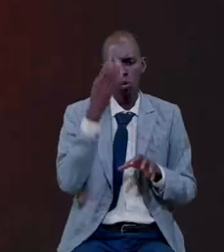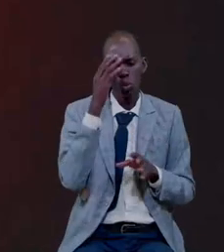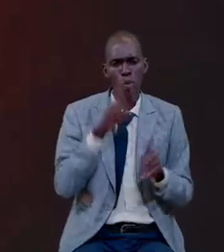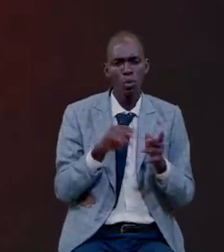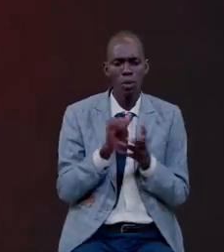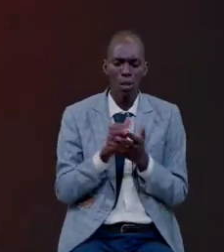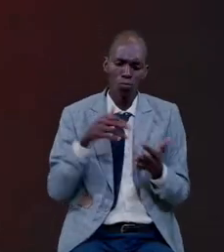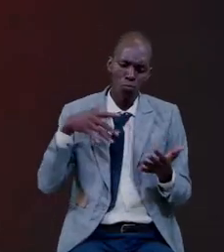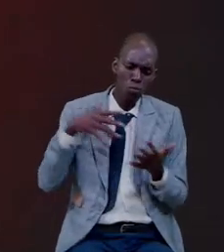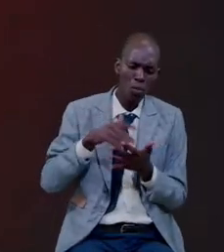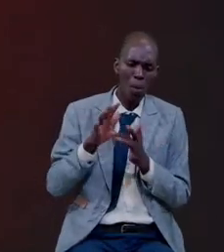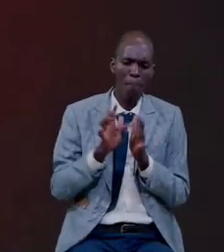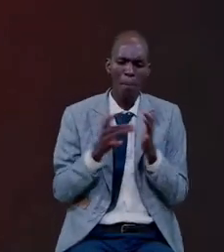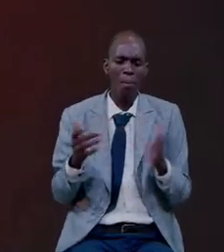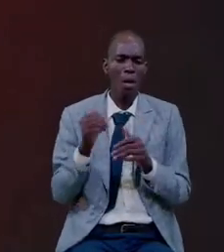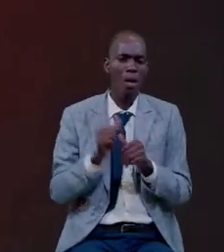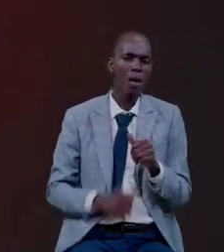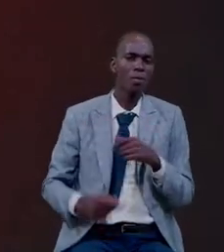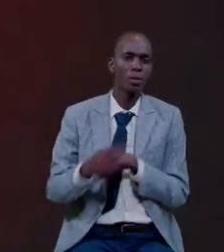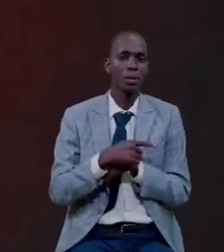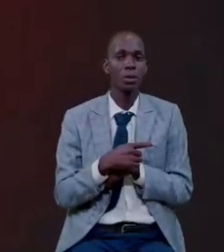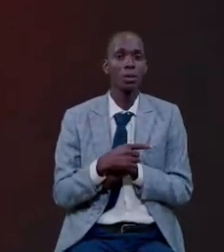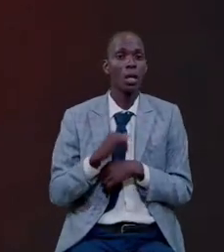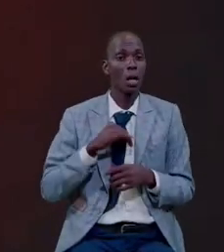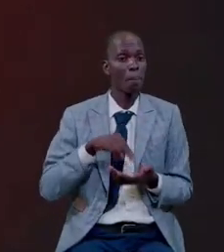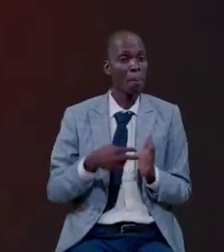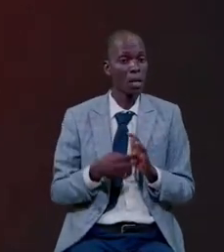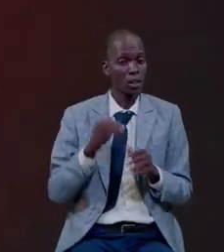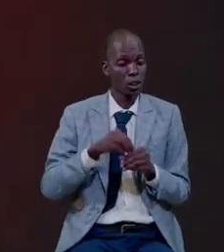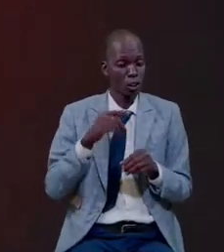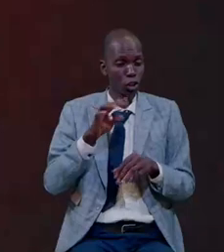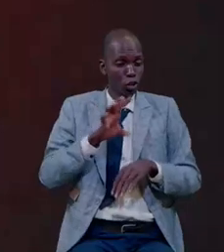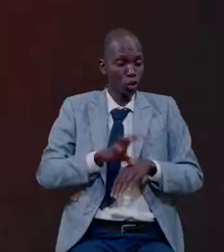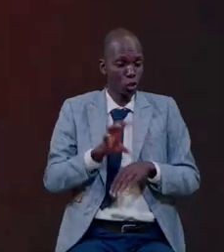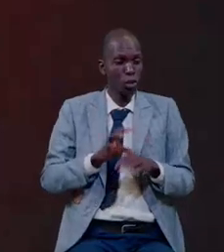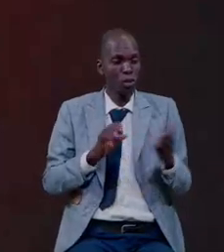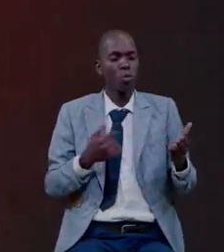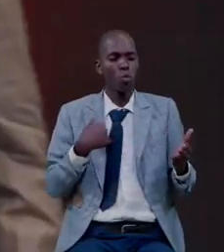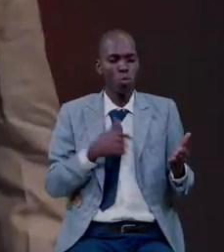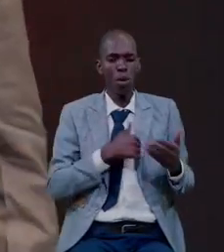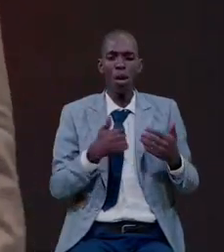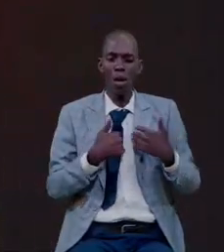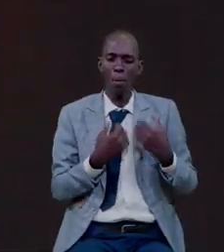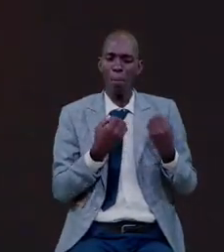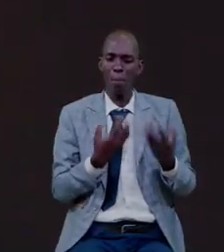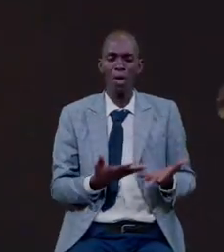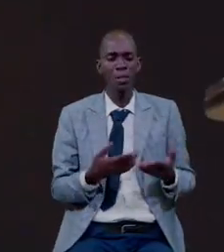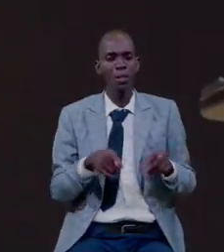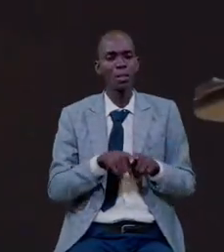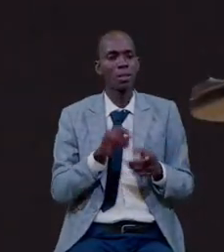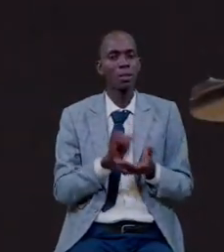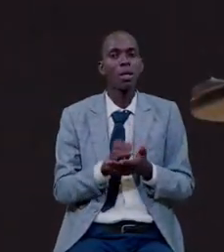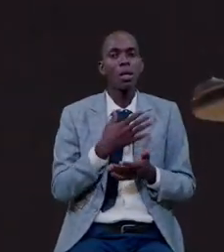gens qui étudient la Bible chaque jour? Je lui dis, à l'église, oui, il y en a. Cependant, c'est dit ici